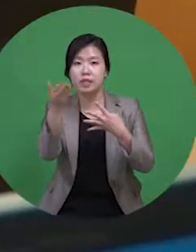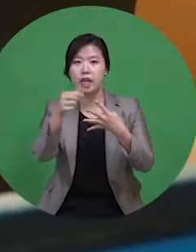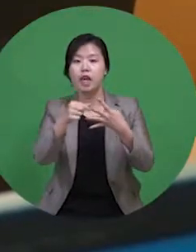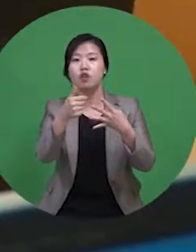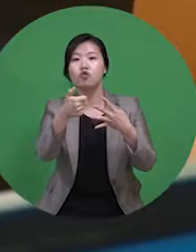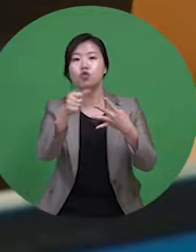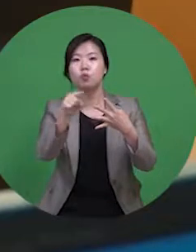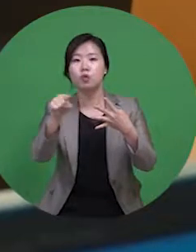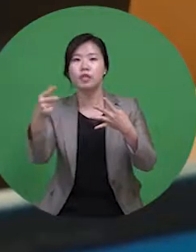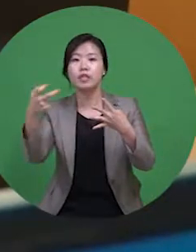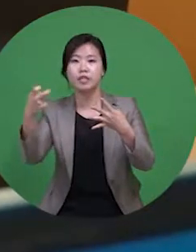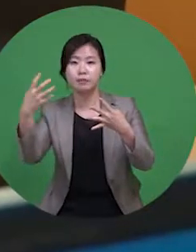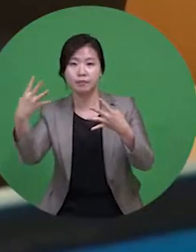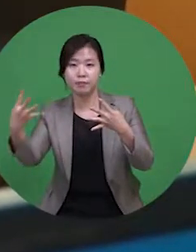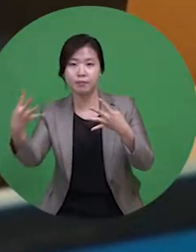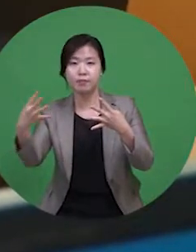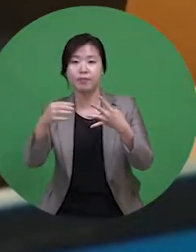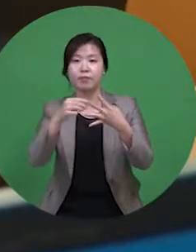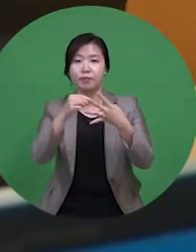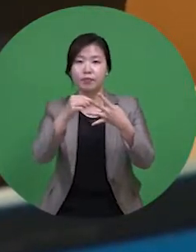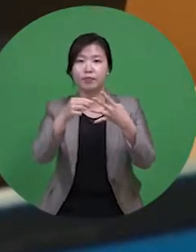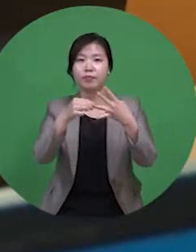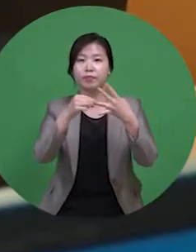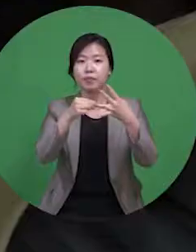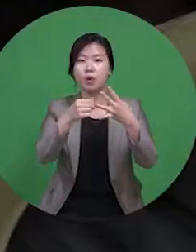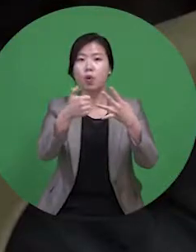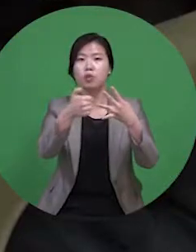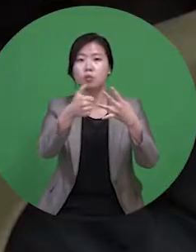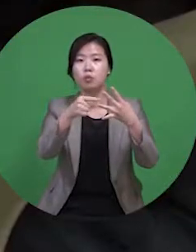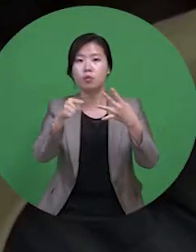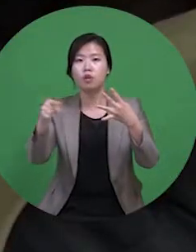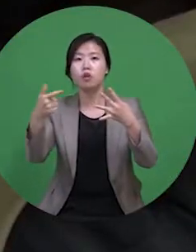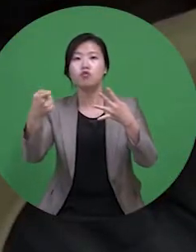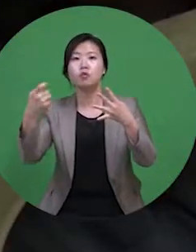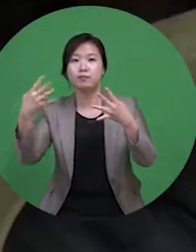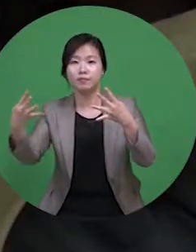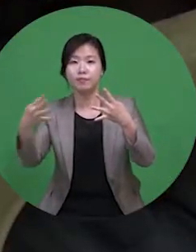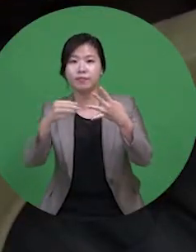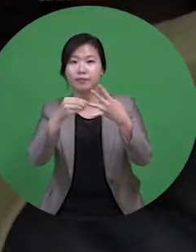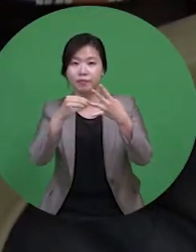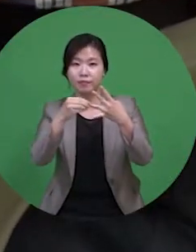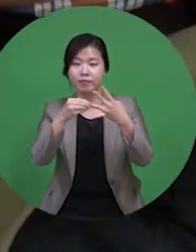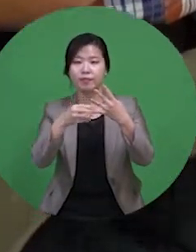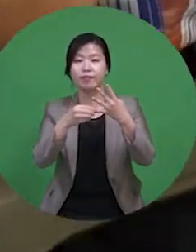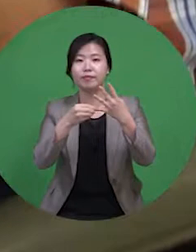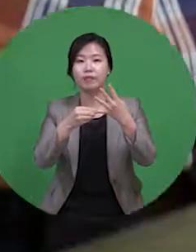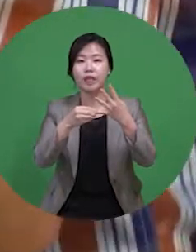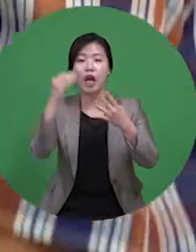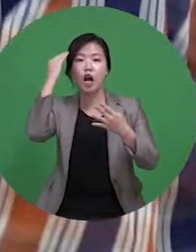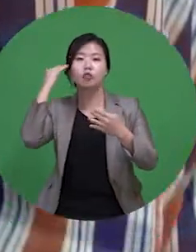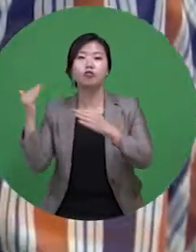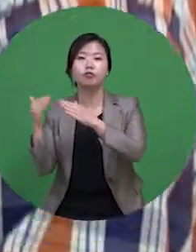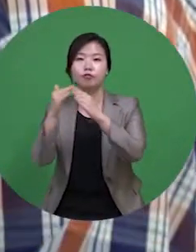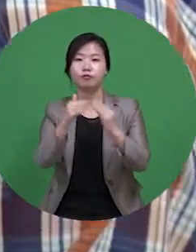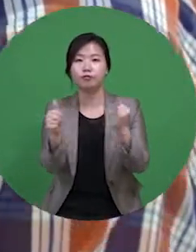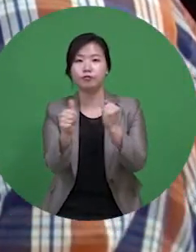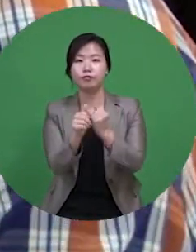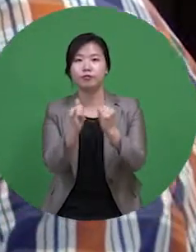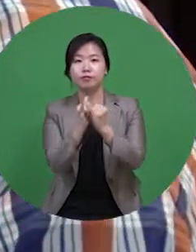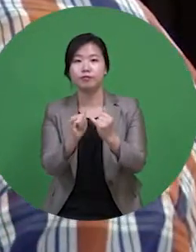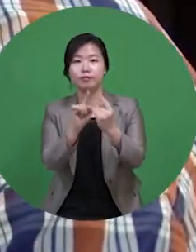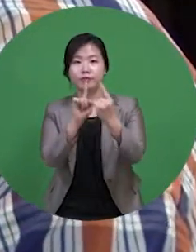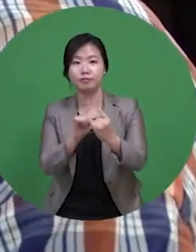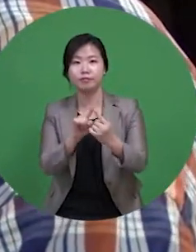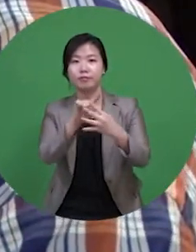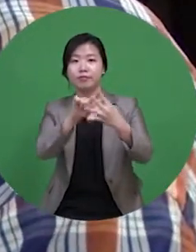1부문과 65세 이상 74세 이하의 2부문, 55세 이상 64세 이하의 3부문, 결혼이민자